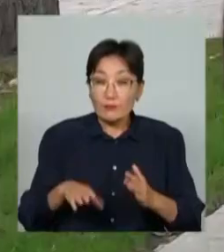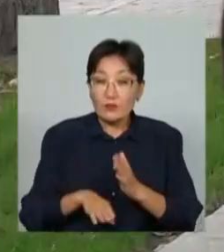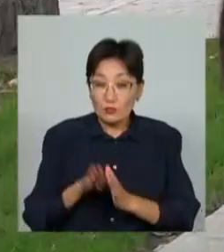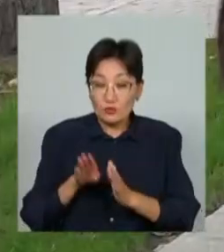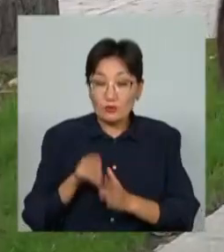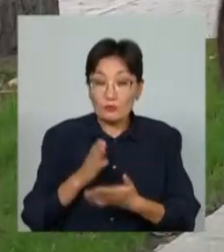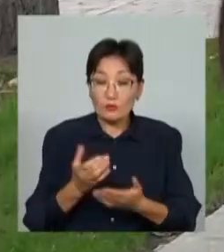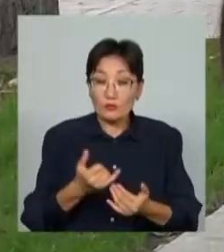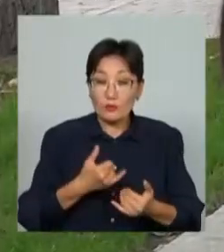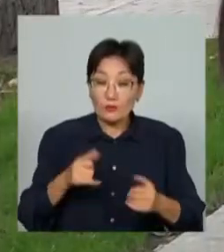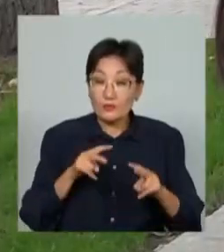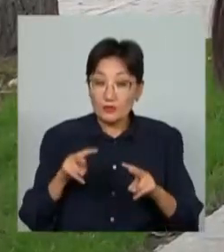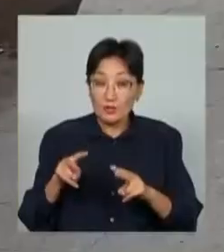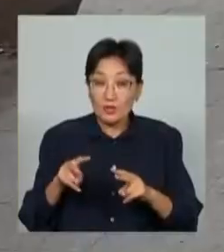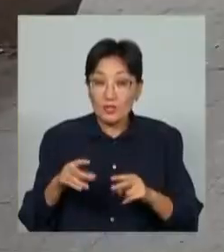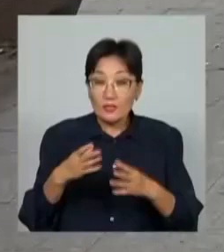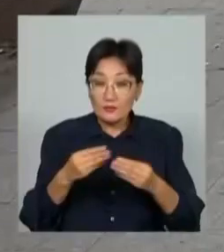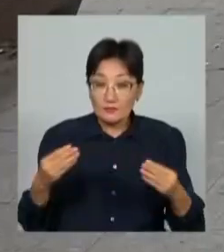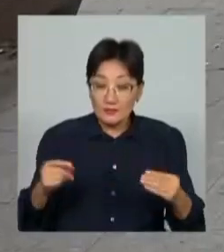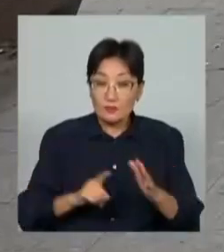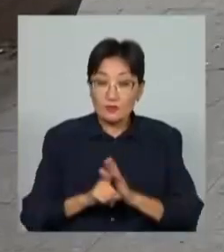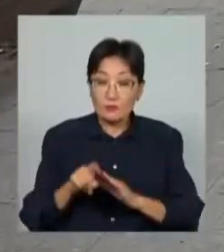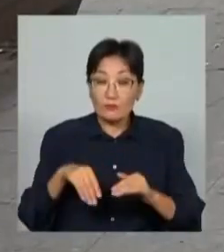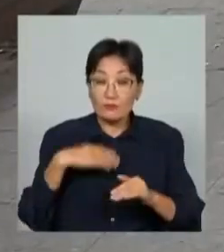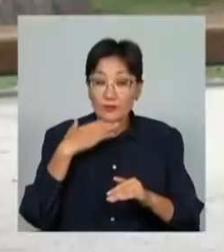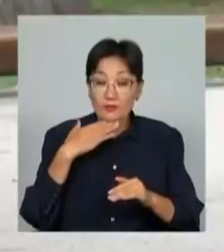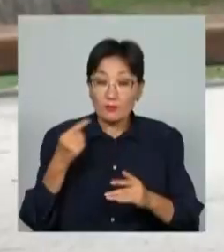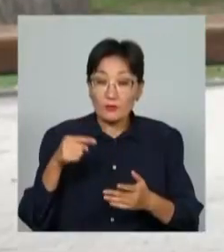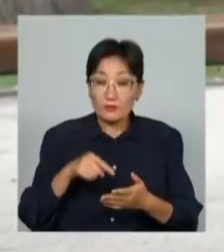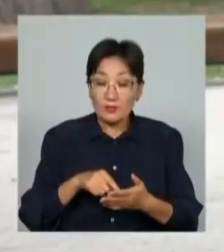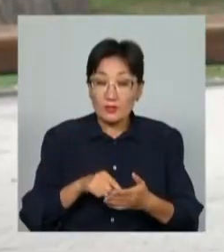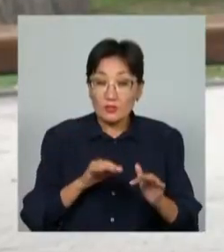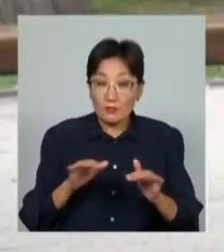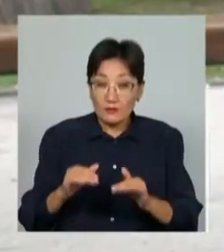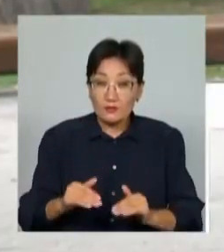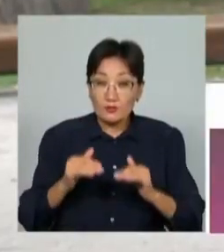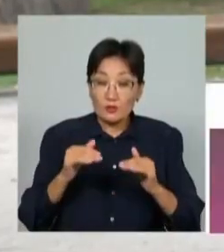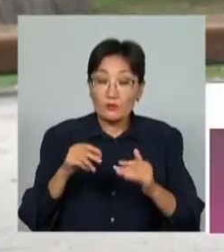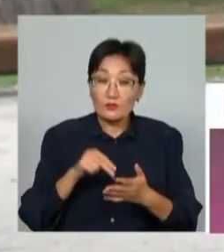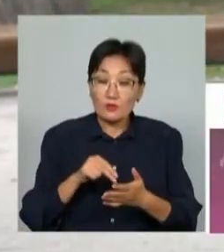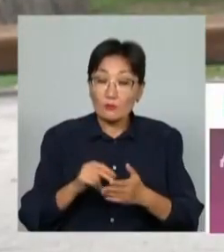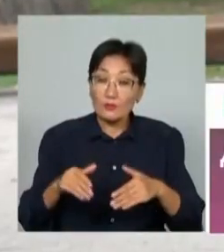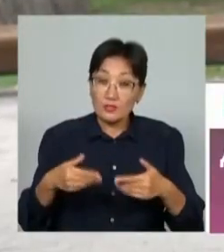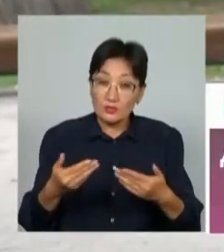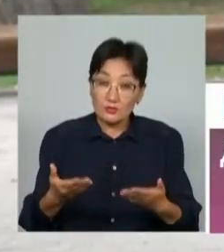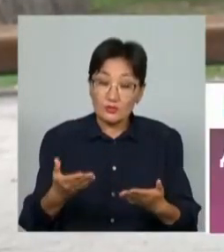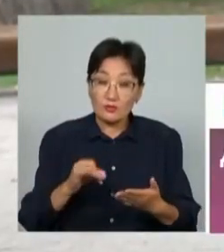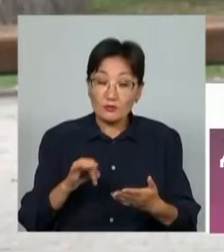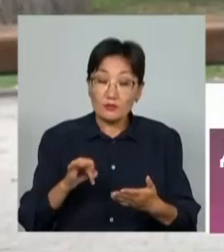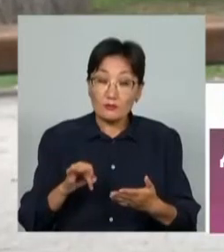То есть у нас мы наблюдаем там с весны, да, получается достаточно поступательно движение вверх цен предложений,